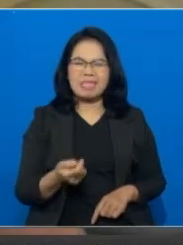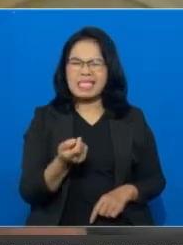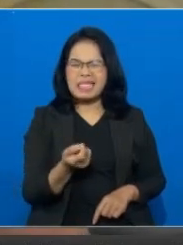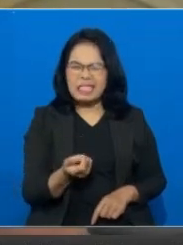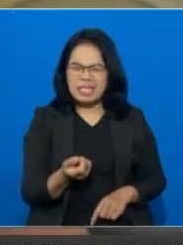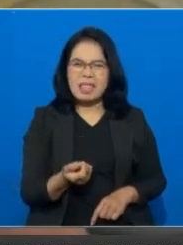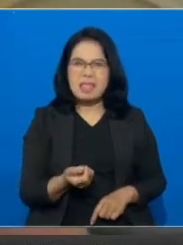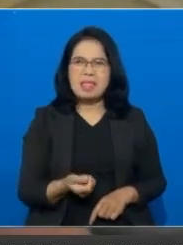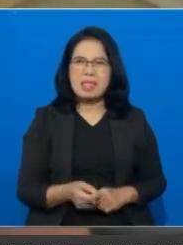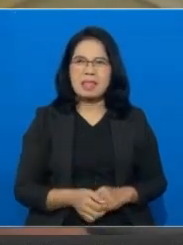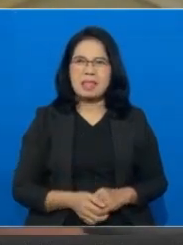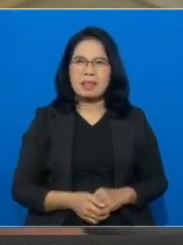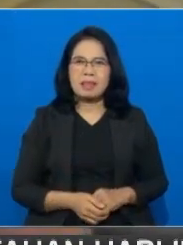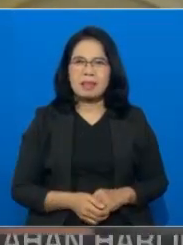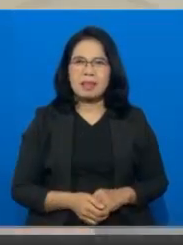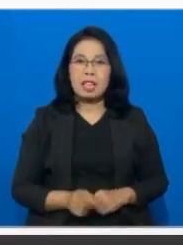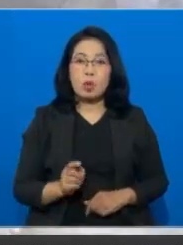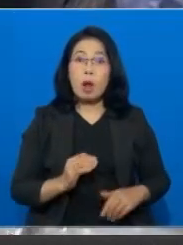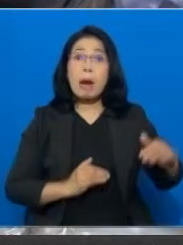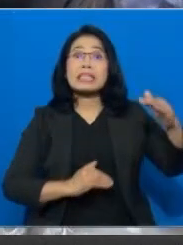namanya, ekstra banget itu.